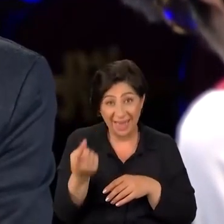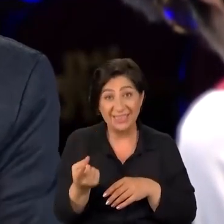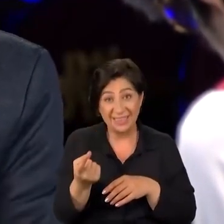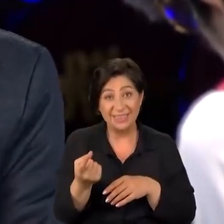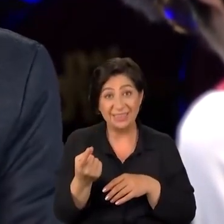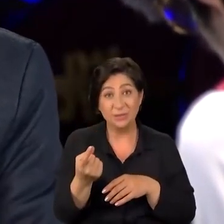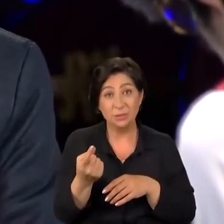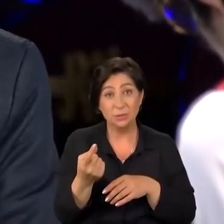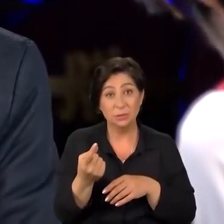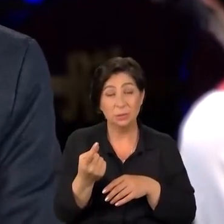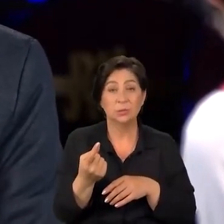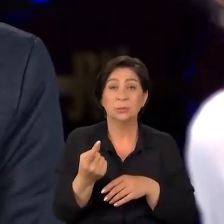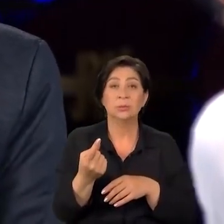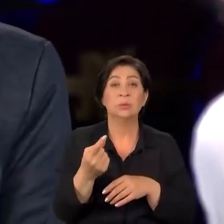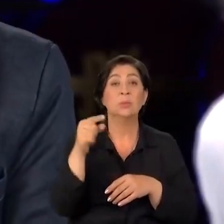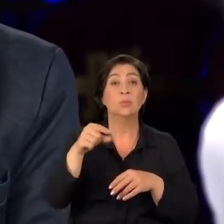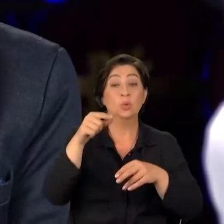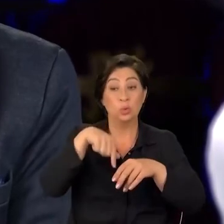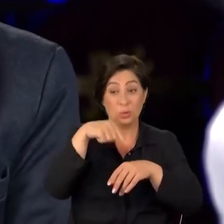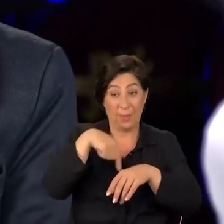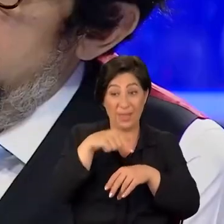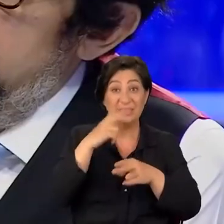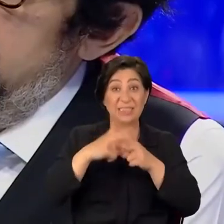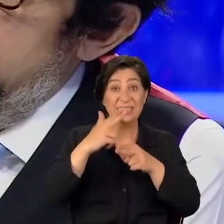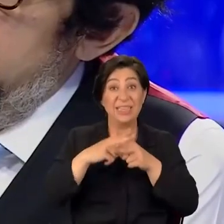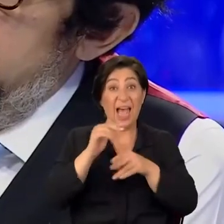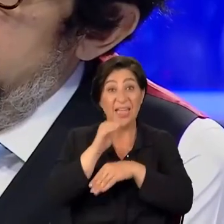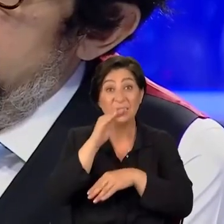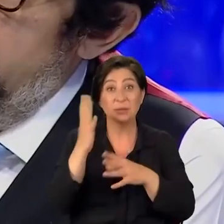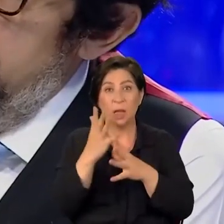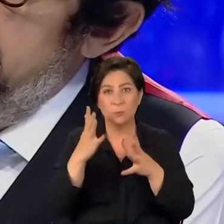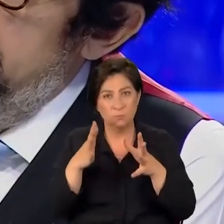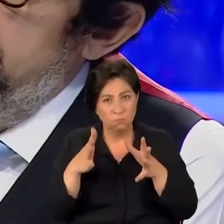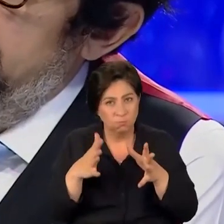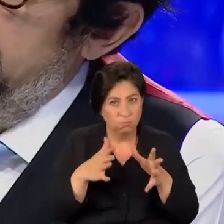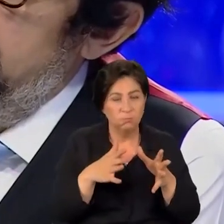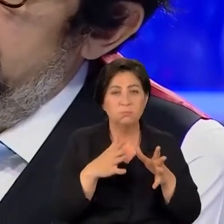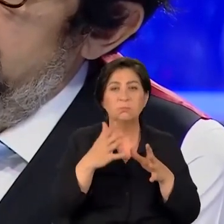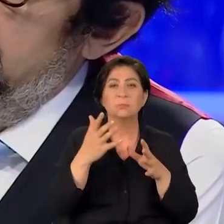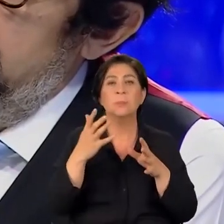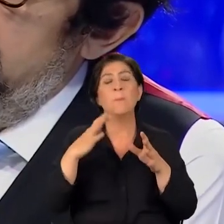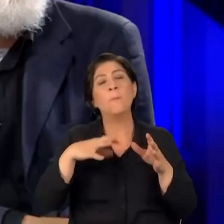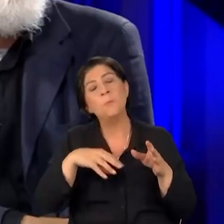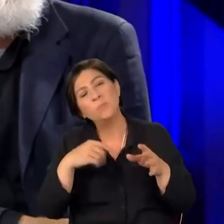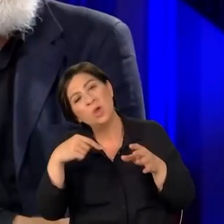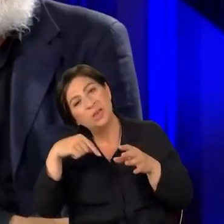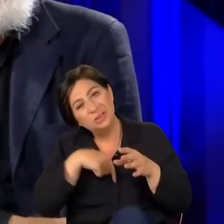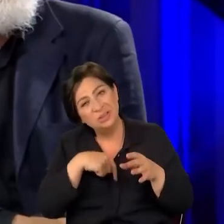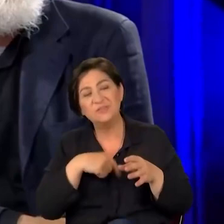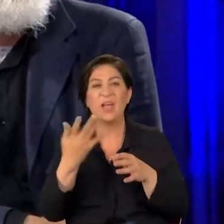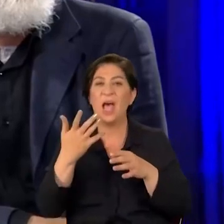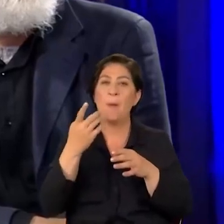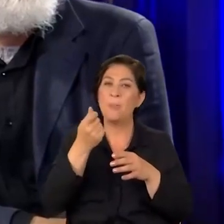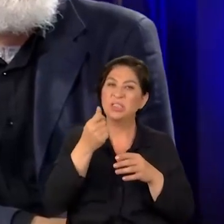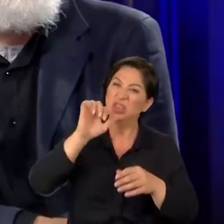derseniz bugünün hızlı hayatı içinde lümpenleşmeye daha yatkın. Evet. Dolayısıyla manevi veya maddi şiddete de daha